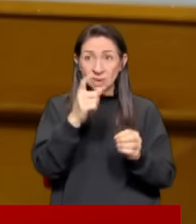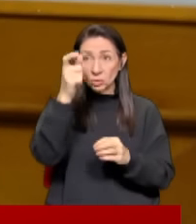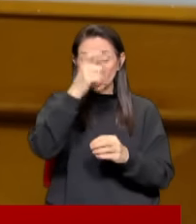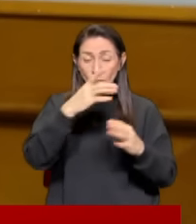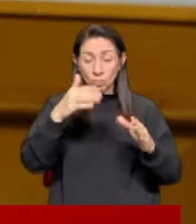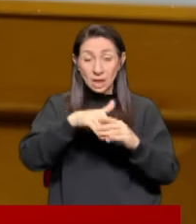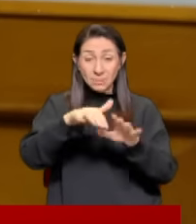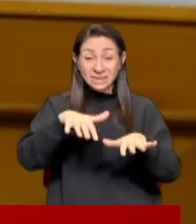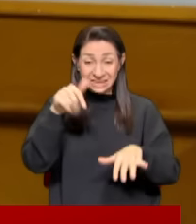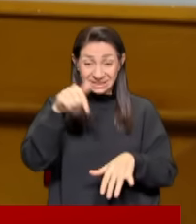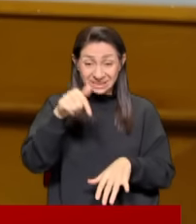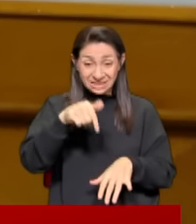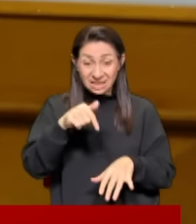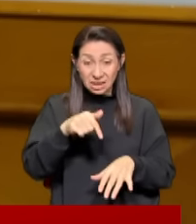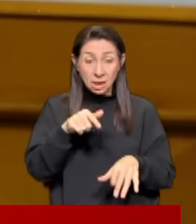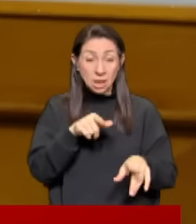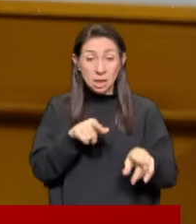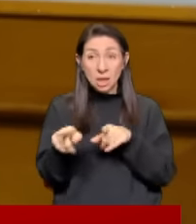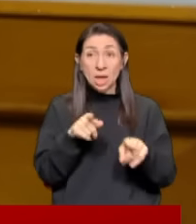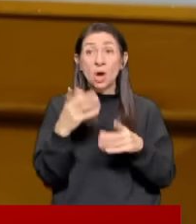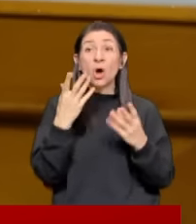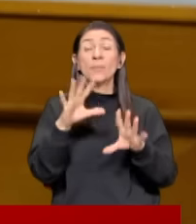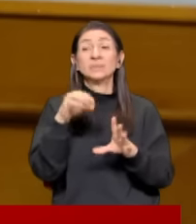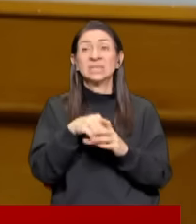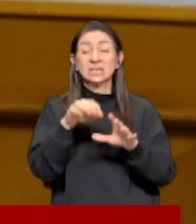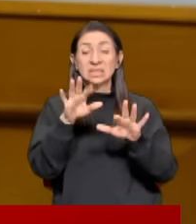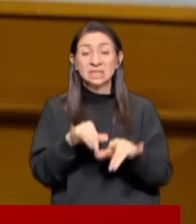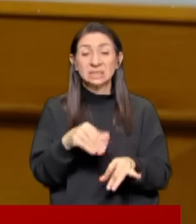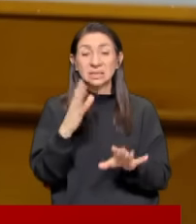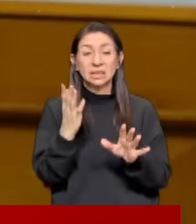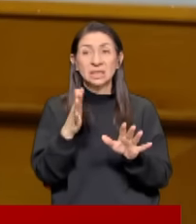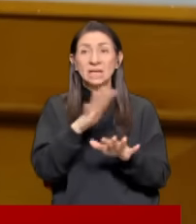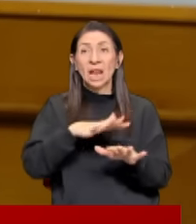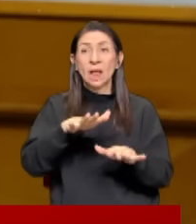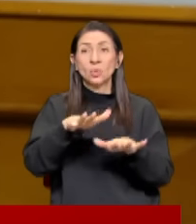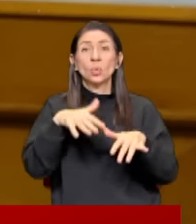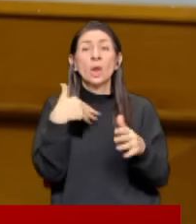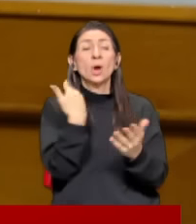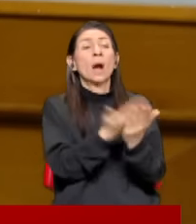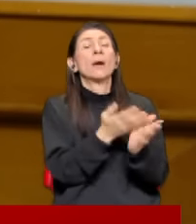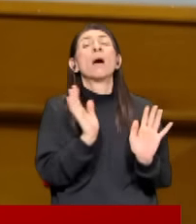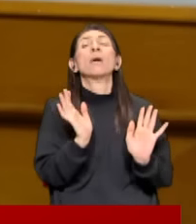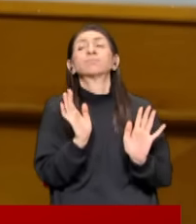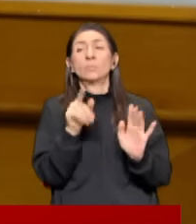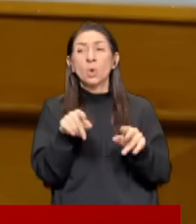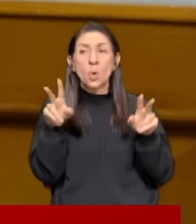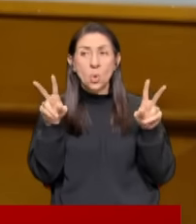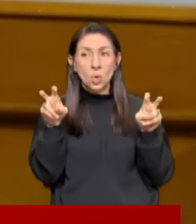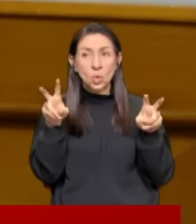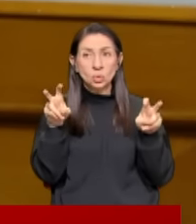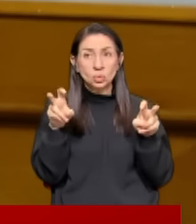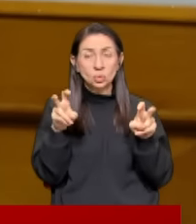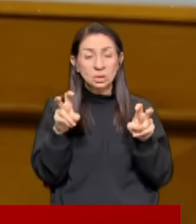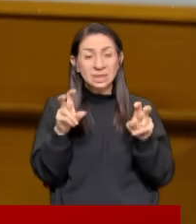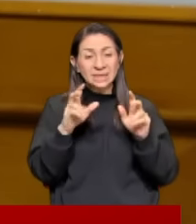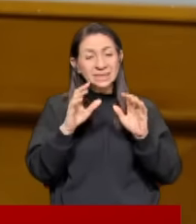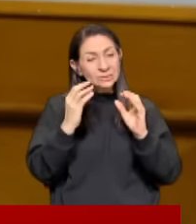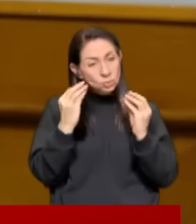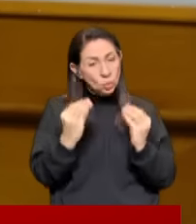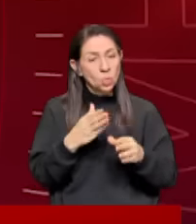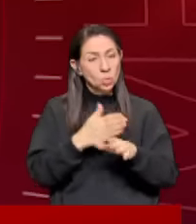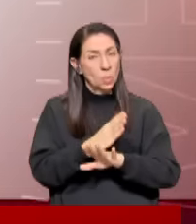Türkiye Büyük Millet Meclisi tarafı olmaması için yazıyı şimdiye kadar genel kurula göndermedik. Bu meselenin suhuletle çözülmesi